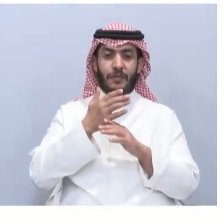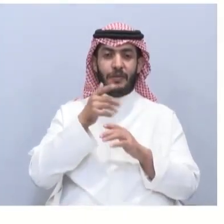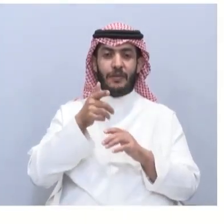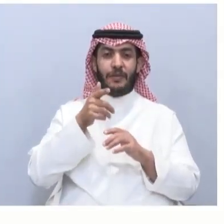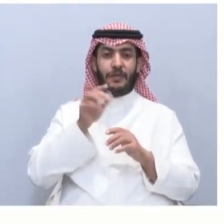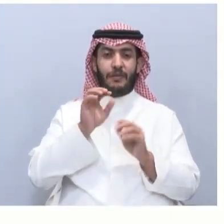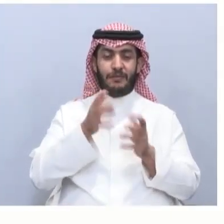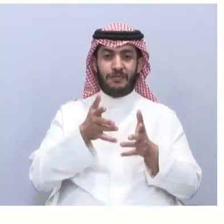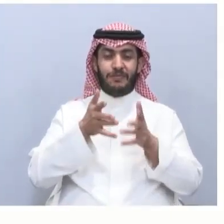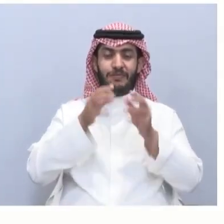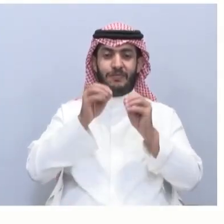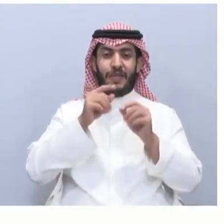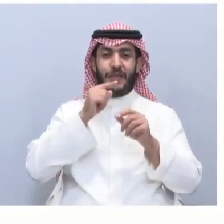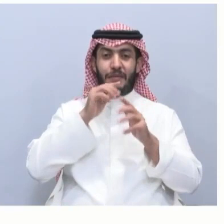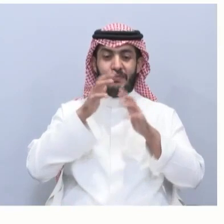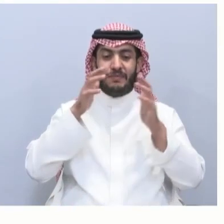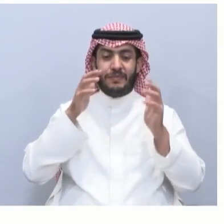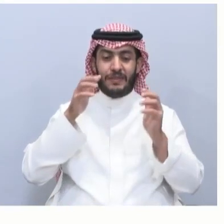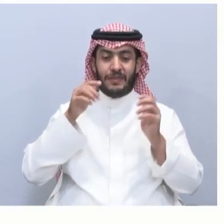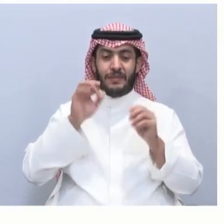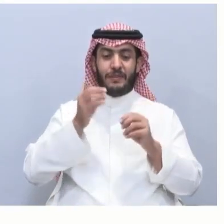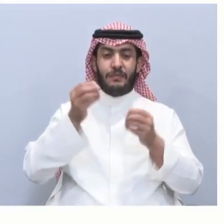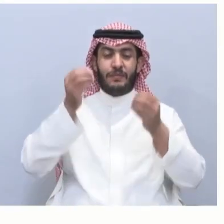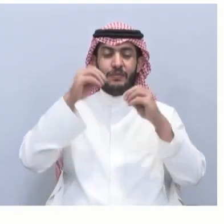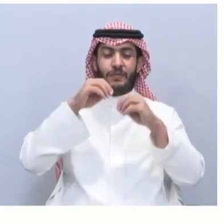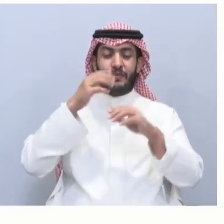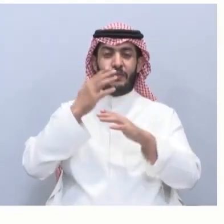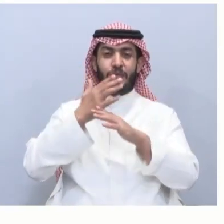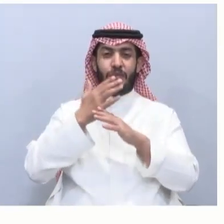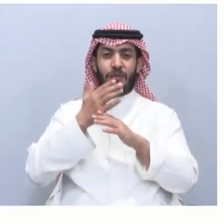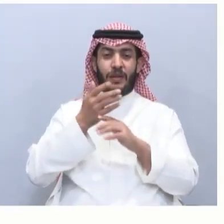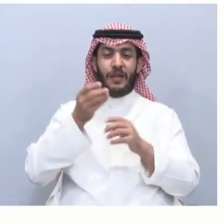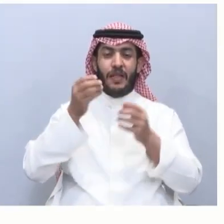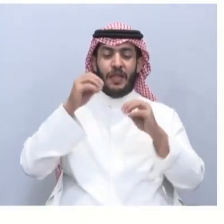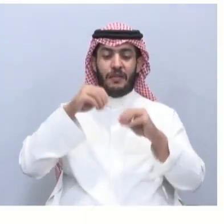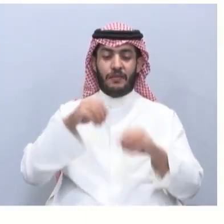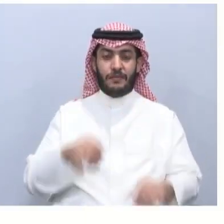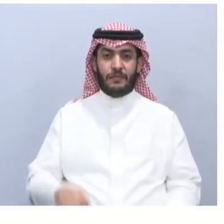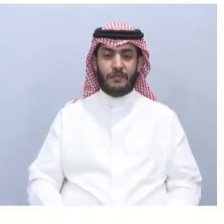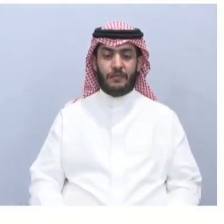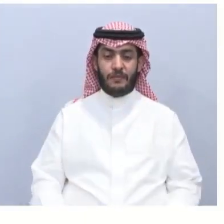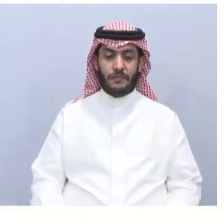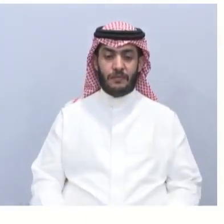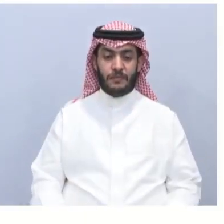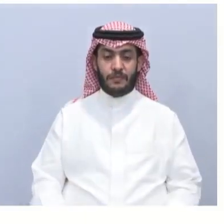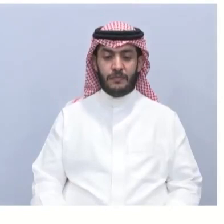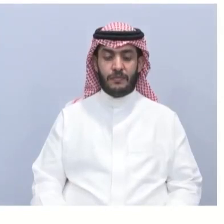الله عز وجل يربيها او لص احبه ان ينميها له ويضاعف اجرها